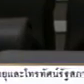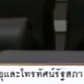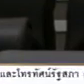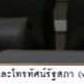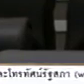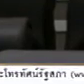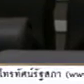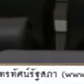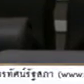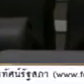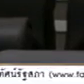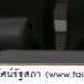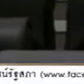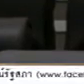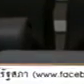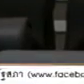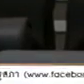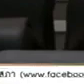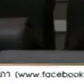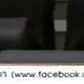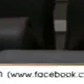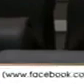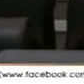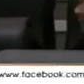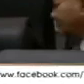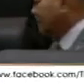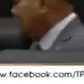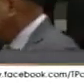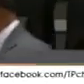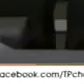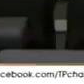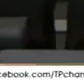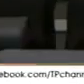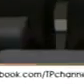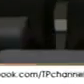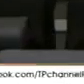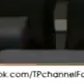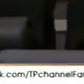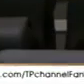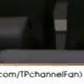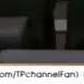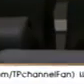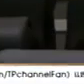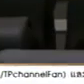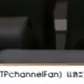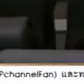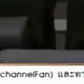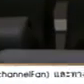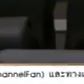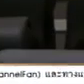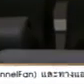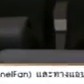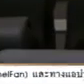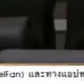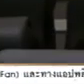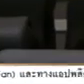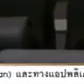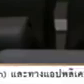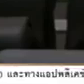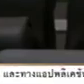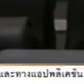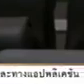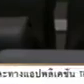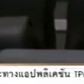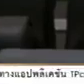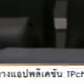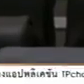อนครับท่านเสรียังพึ่งเครื่องยังพึ่งจะรันยังไม่ขึ้นเลยครับยังไม่เทคออฟเลยมันขวางกันซะก่อนมันไม่เหมาะกับเรียนท่านประธานวินิจฉั